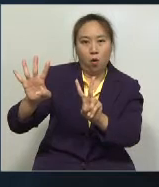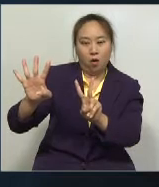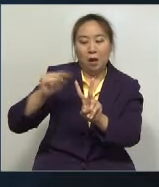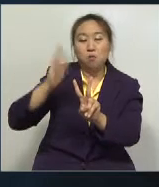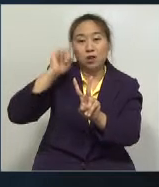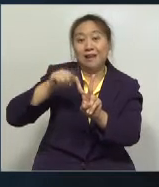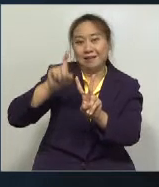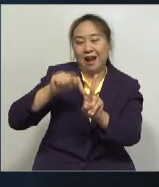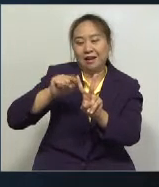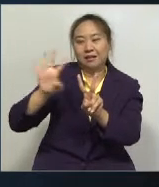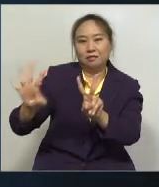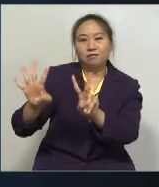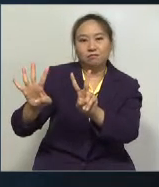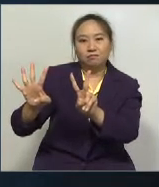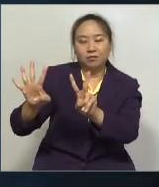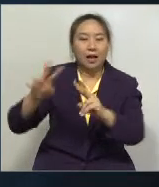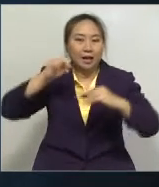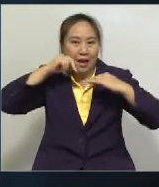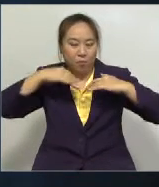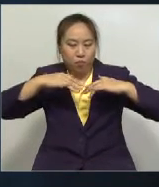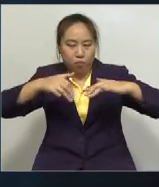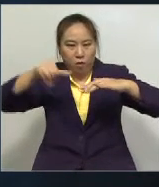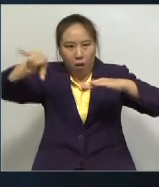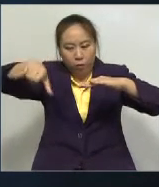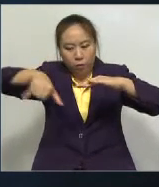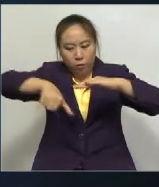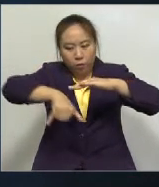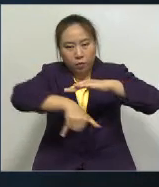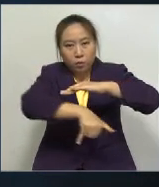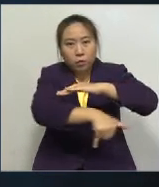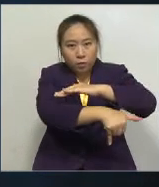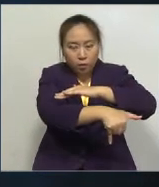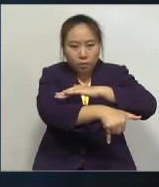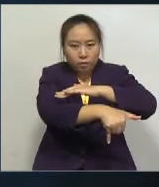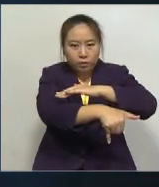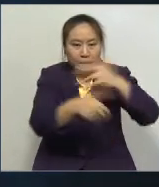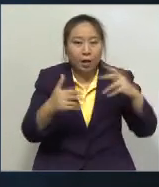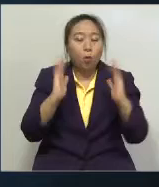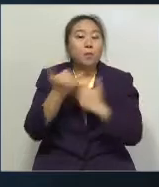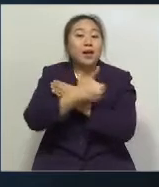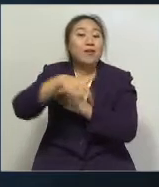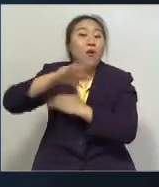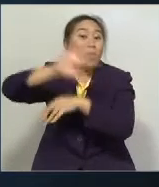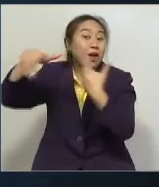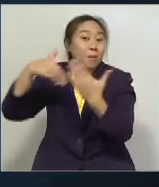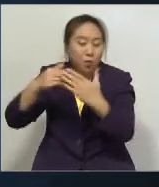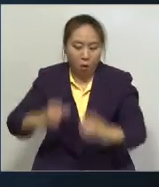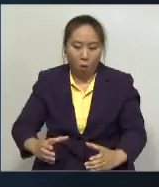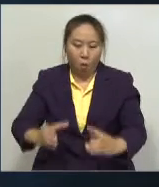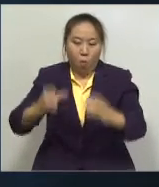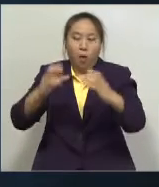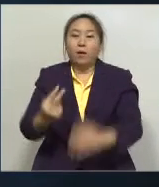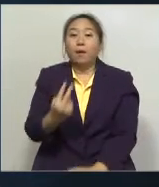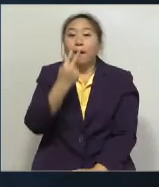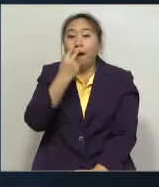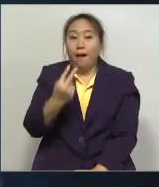ซมนะครับก็ดำออกไป ่างชาติทั้งหมดก็ไปวางขวดอากาศหน้าที่ก